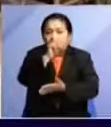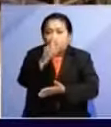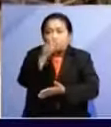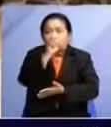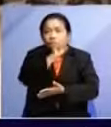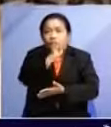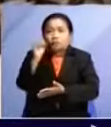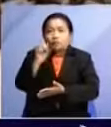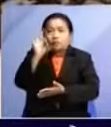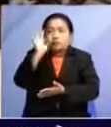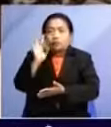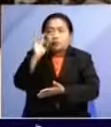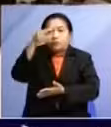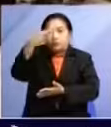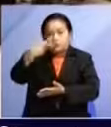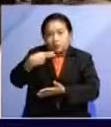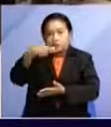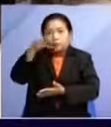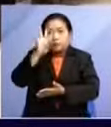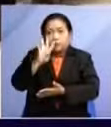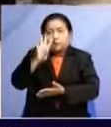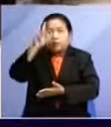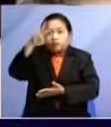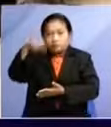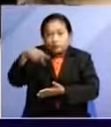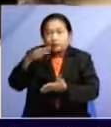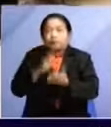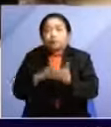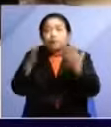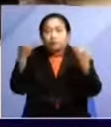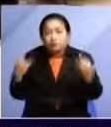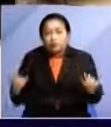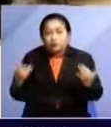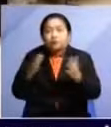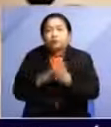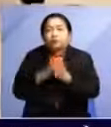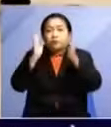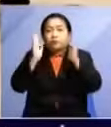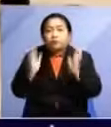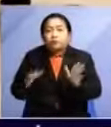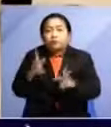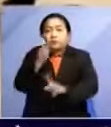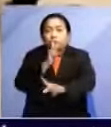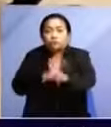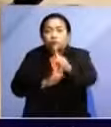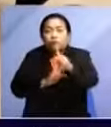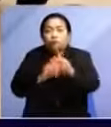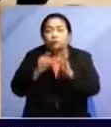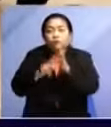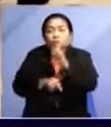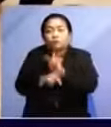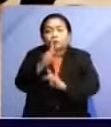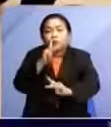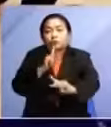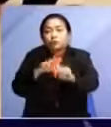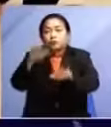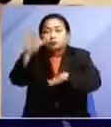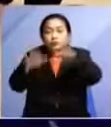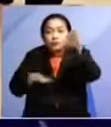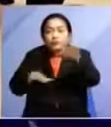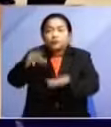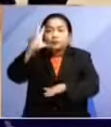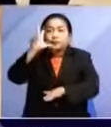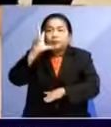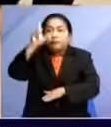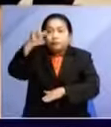4422บาทปัจจุบันจังหวัดพิจิตรของเรามีคนพิการทุกประเภทรวมกันกว่า 3หมื่นคนและมีผู้สูงอายุกว่า